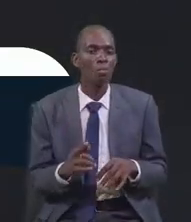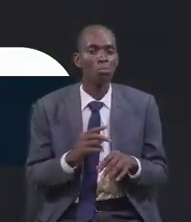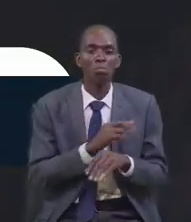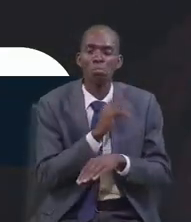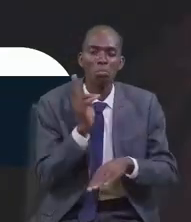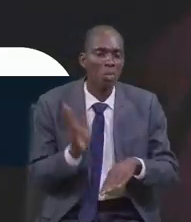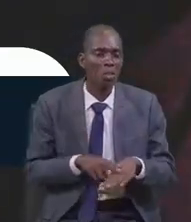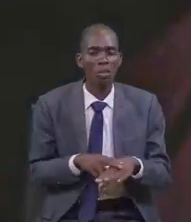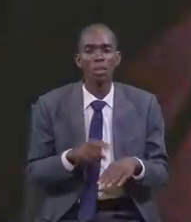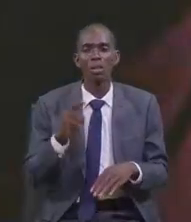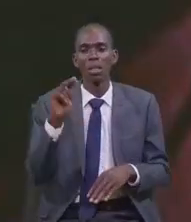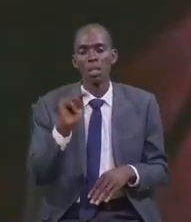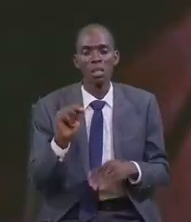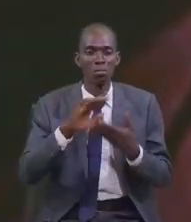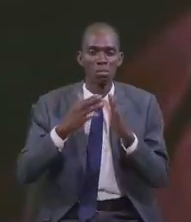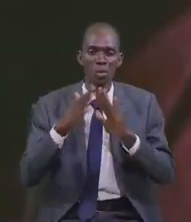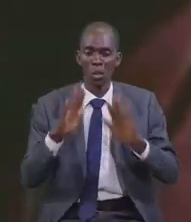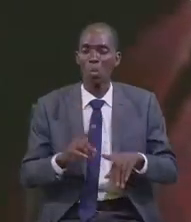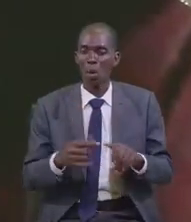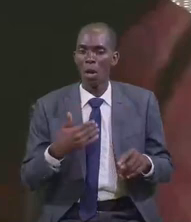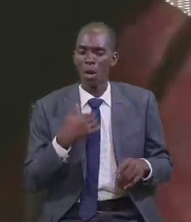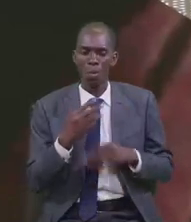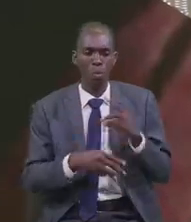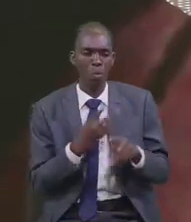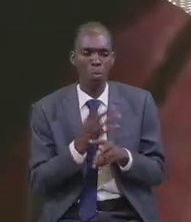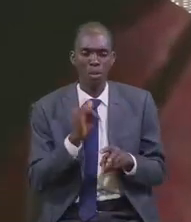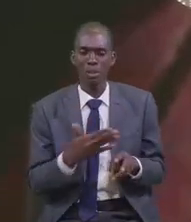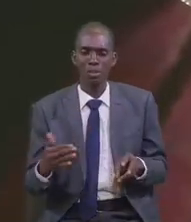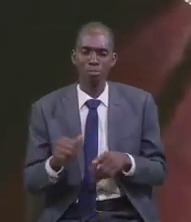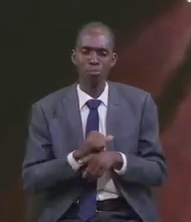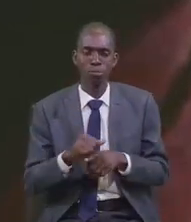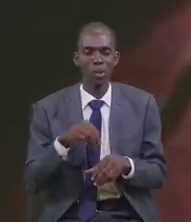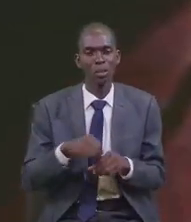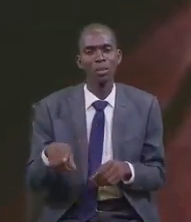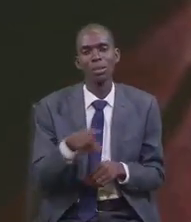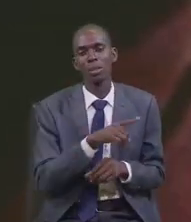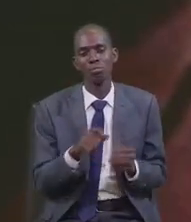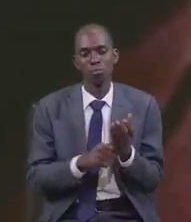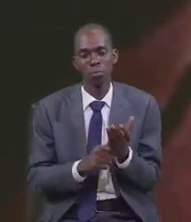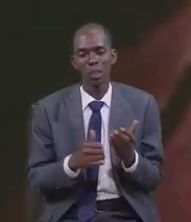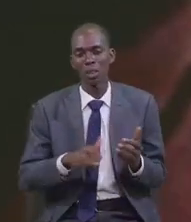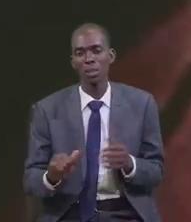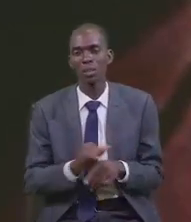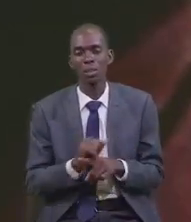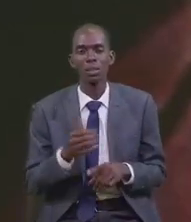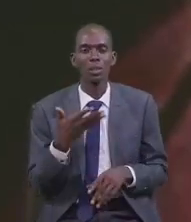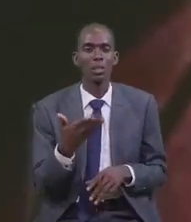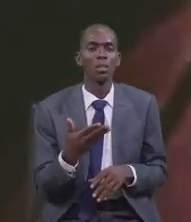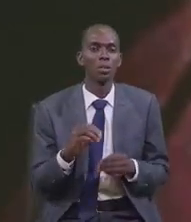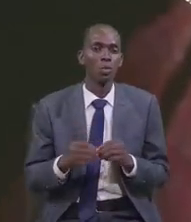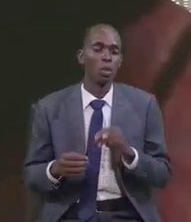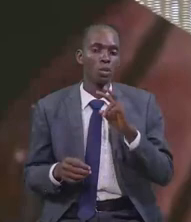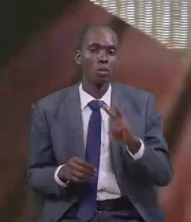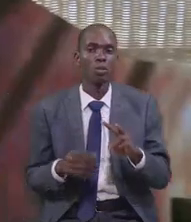Ils ont la sensualité. Ils ont aussi la mondanité. Numéro 2, le caractère et la dignité